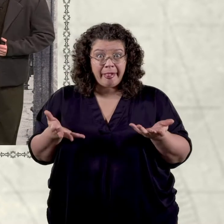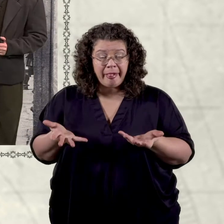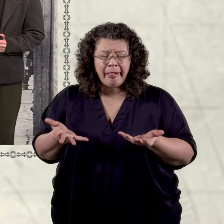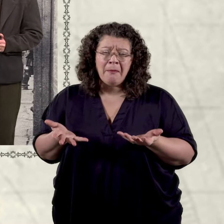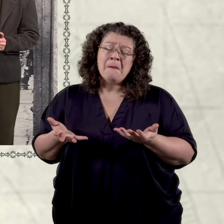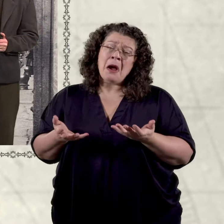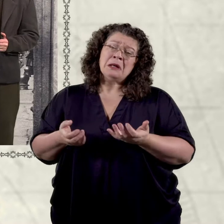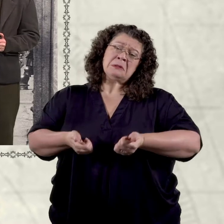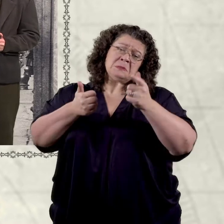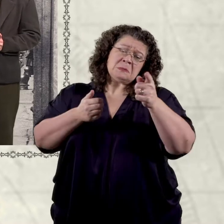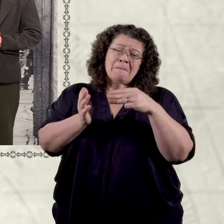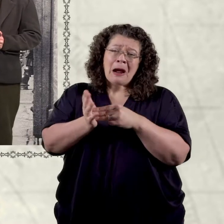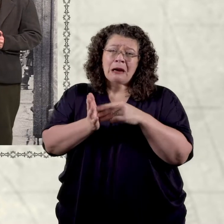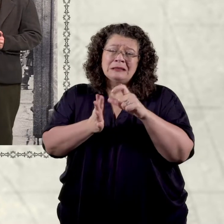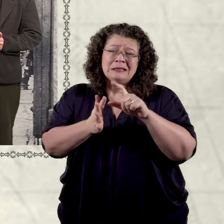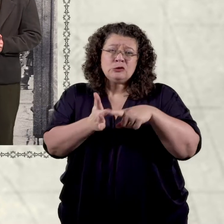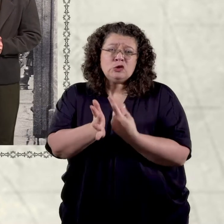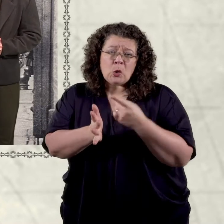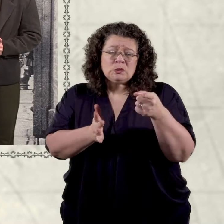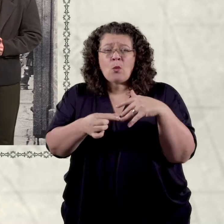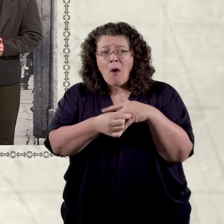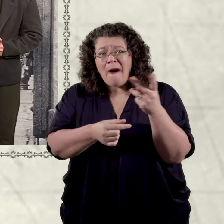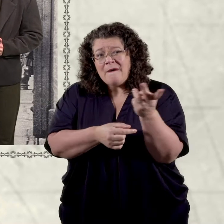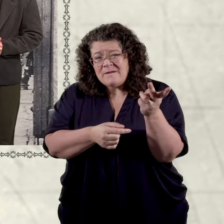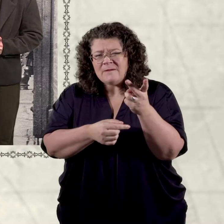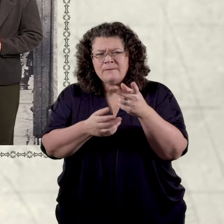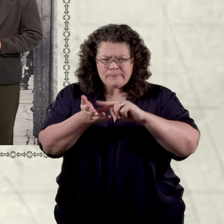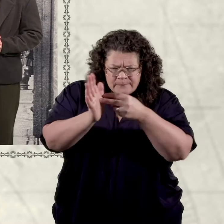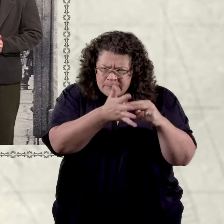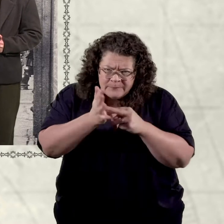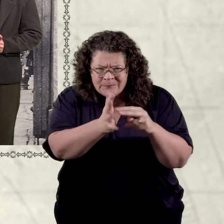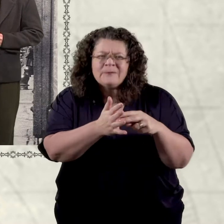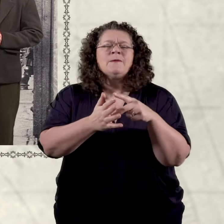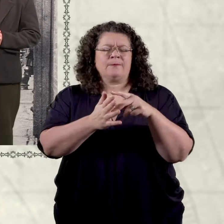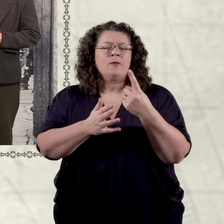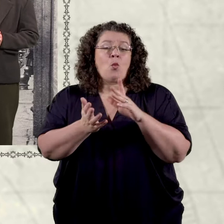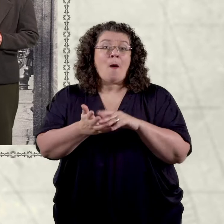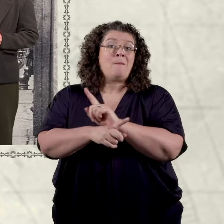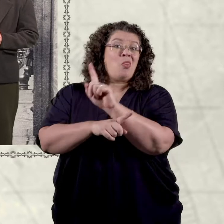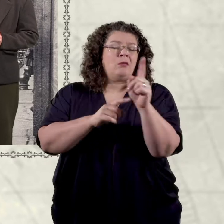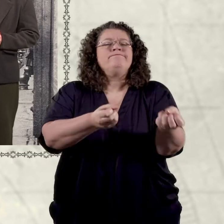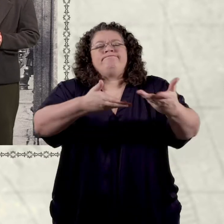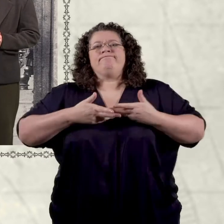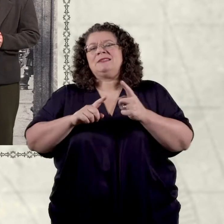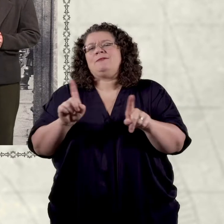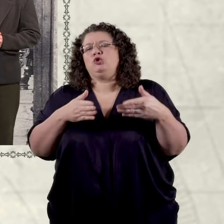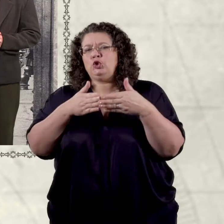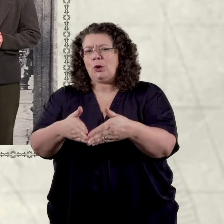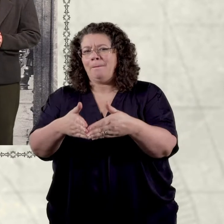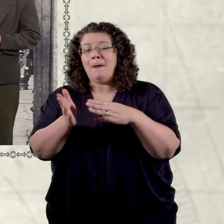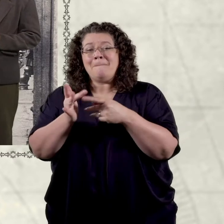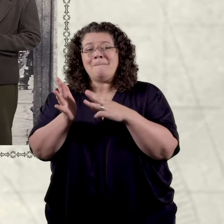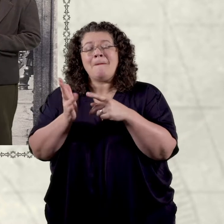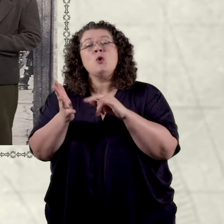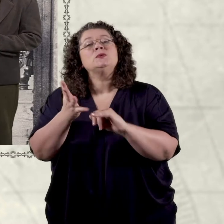gwbl. Ond, chwarae teg i Michael D. Jones a'i wraig, nath nhw sortio pethau allan. Ac ar ôl mis,